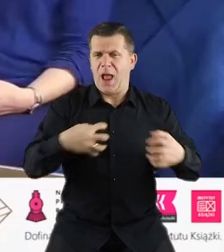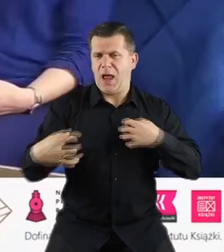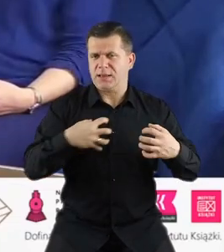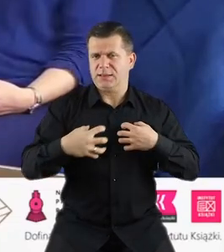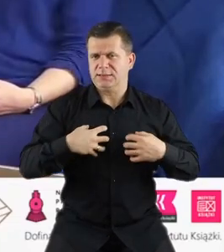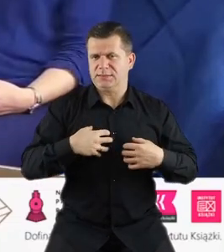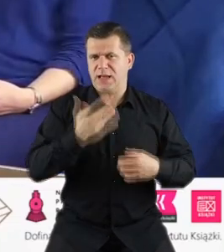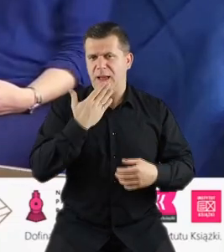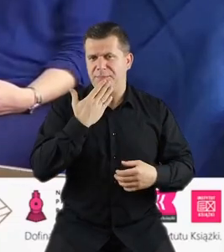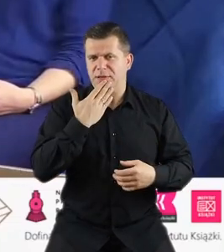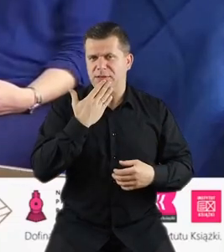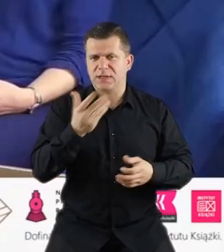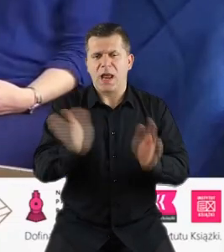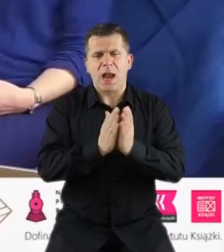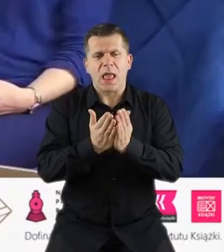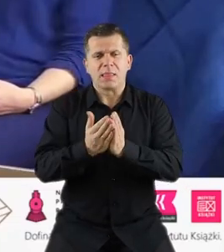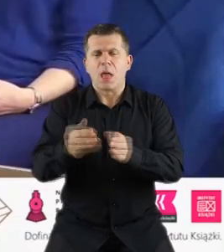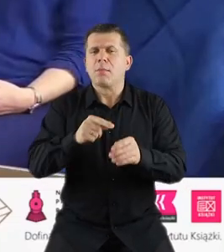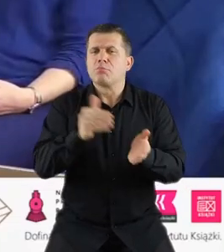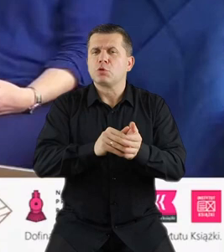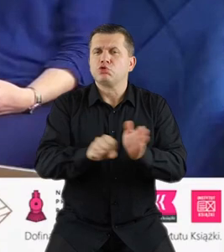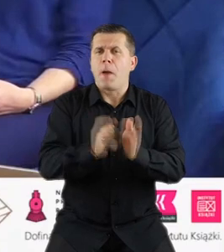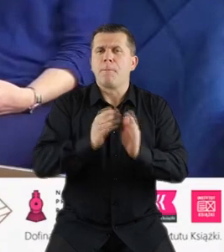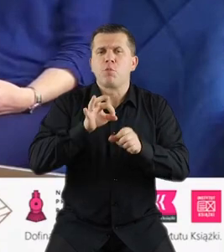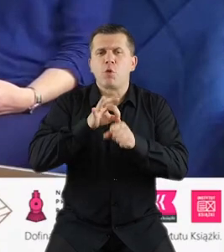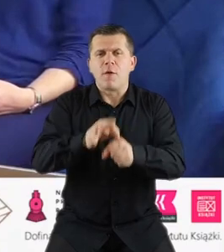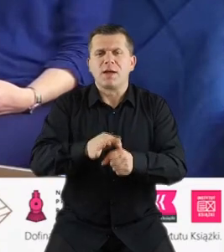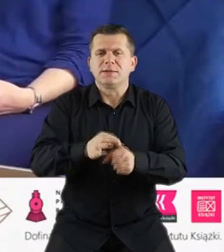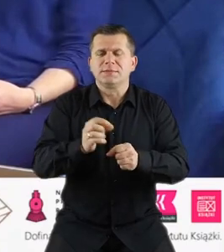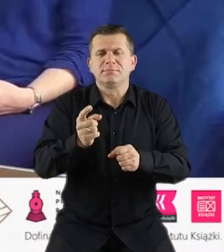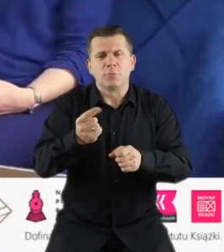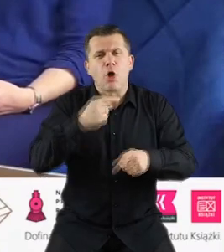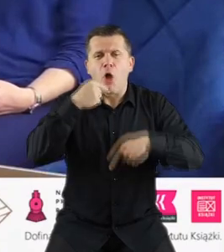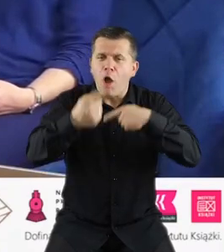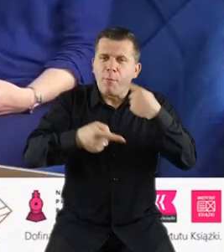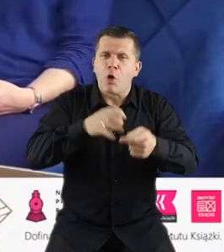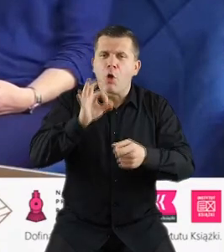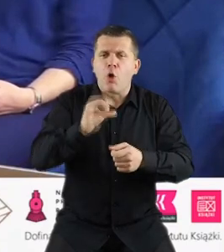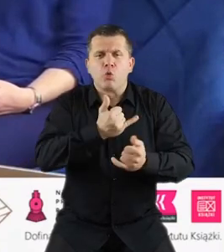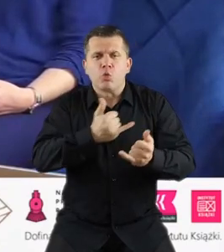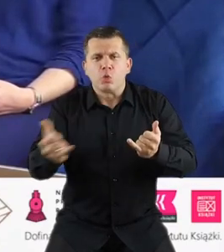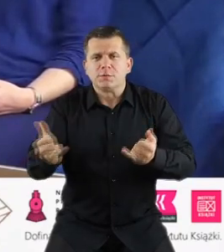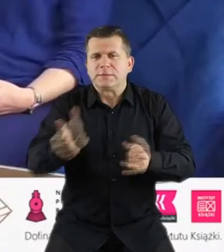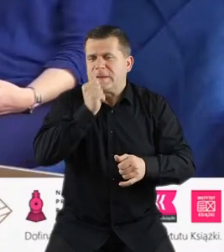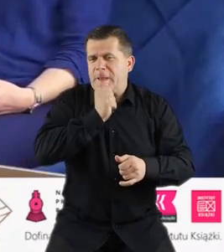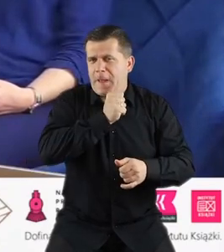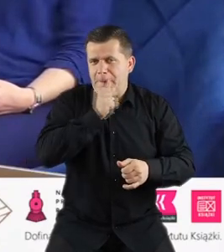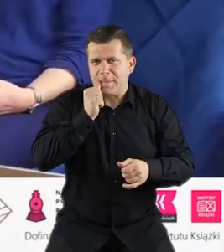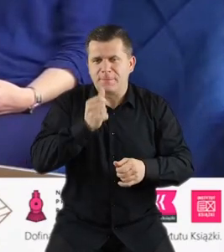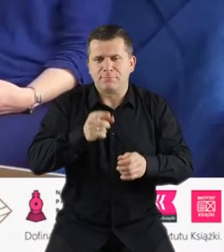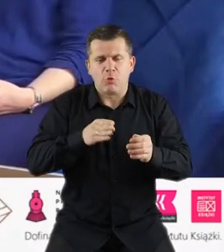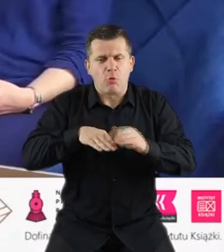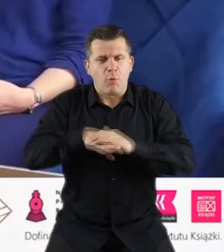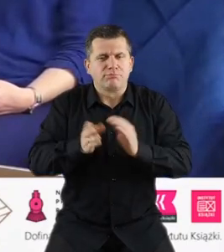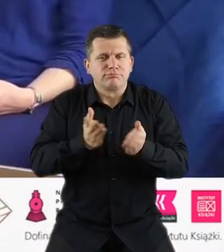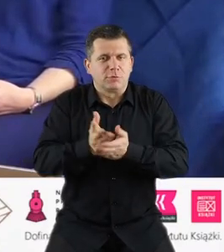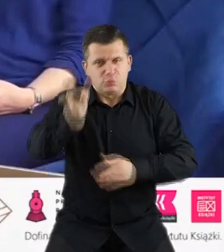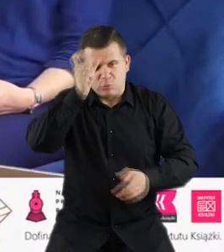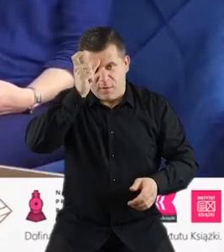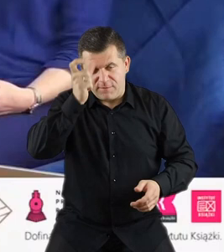ambicjach, którym literatura służy do prowadzenia symbolicznych opowieści o dusznych tajemnicach skrywanych przez